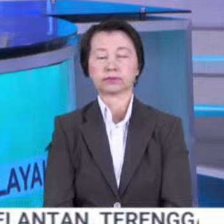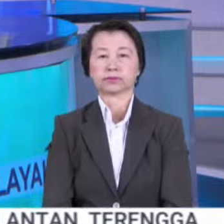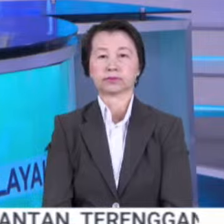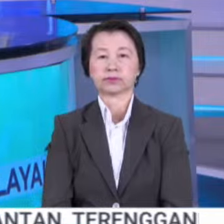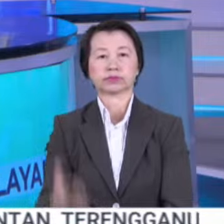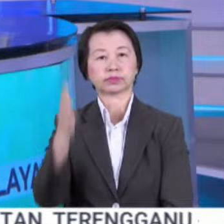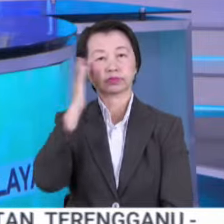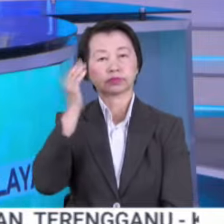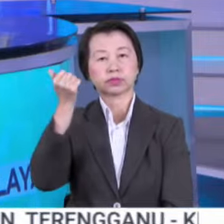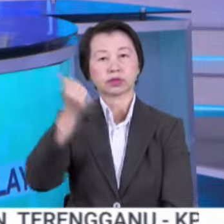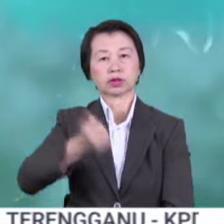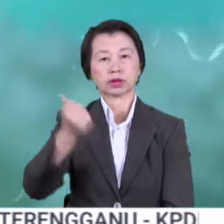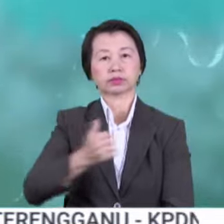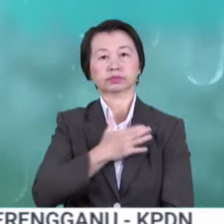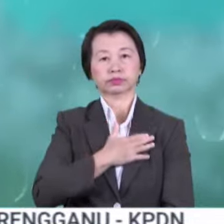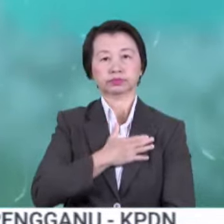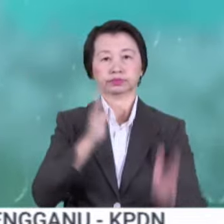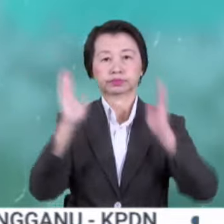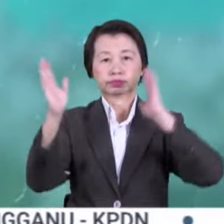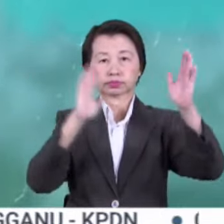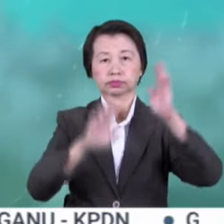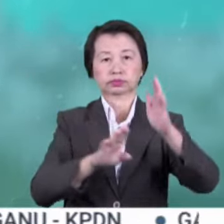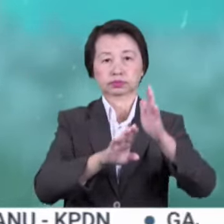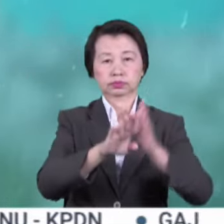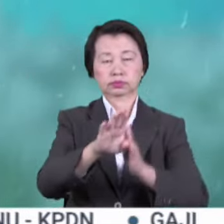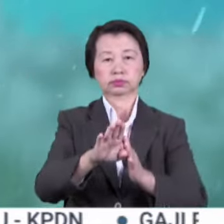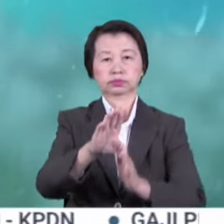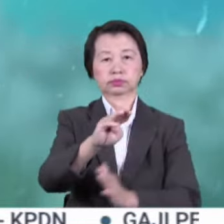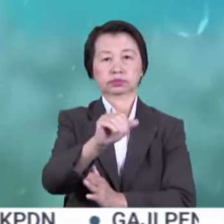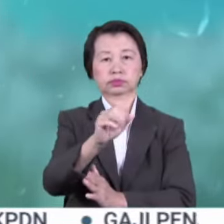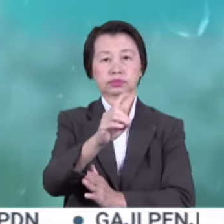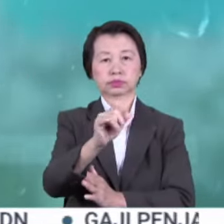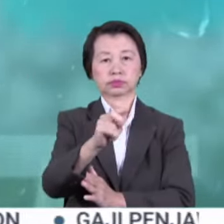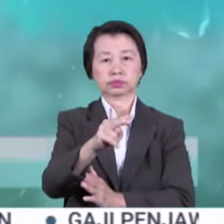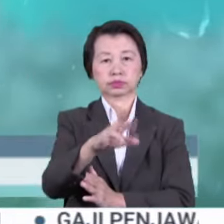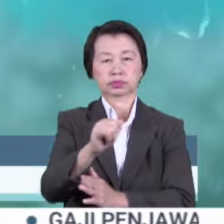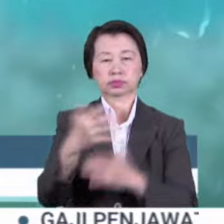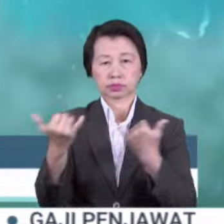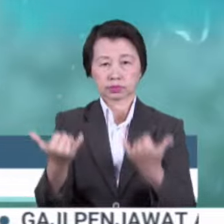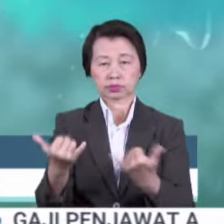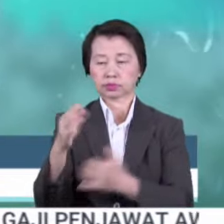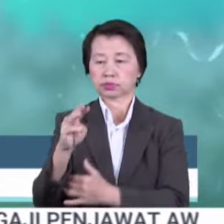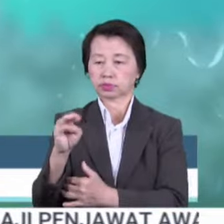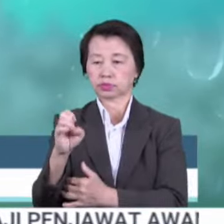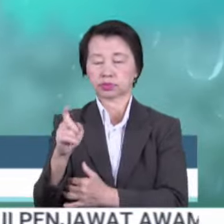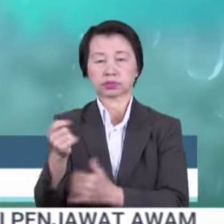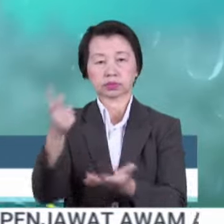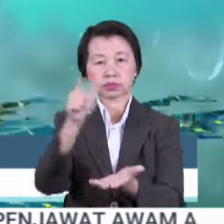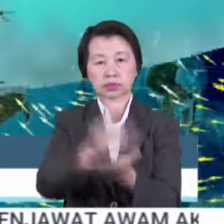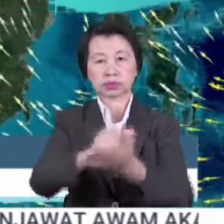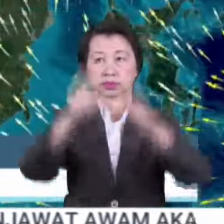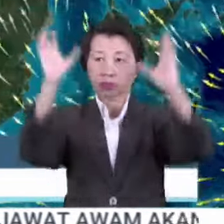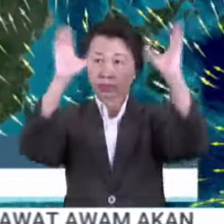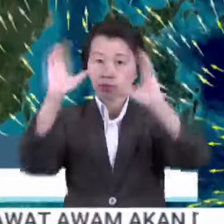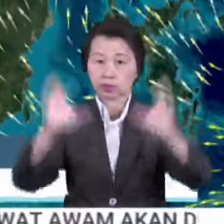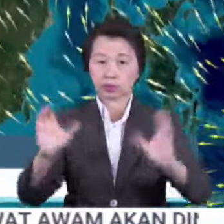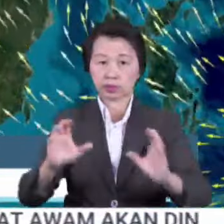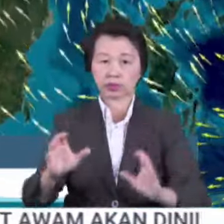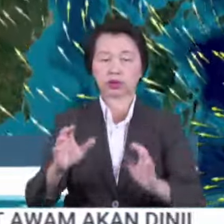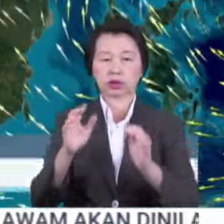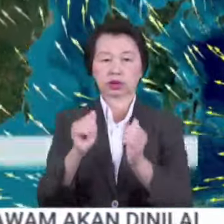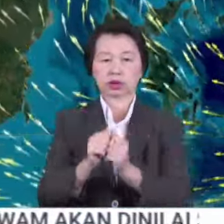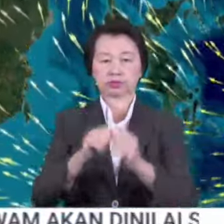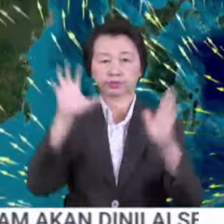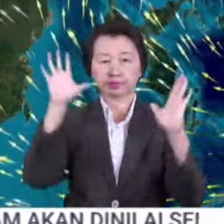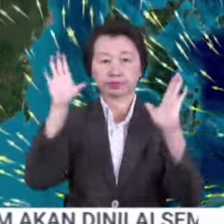Assalamualaikum dan salam Malaysia Madani kembali bersama Mad Malaysia untuk laporan cuaca terkini laporan dimuliakan dengan